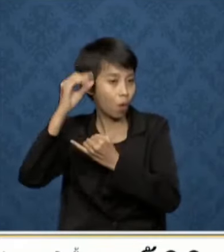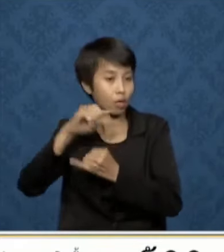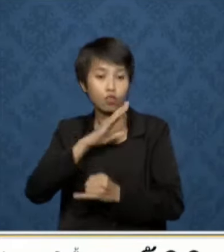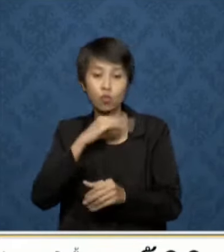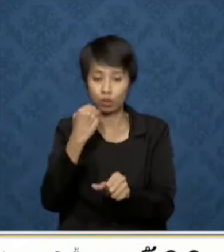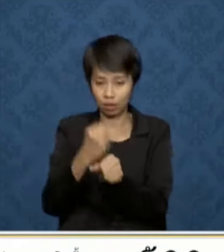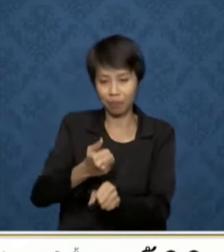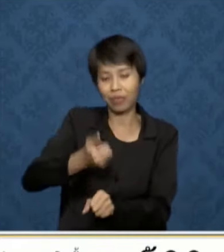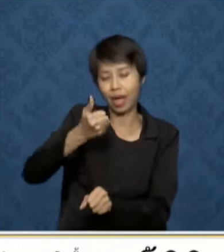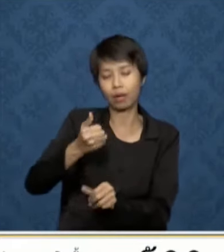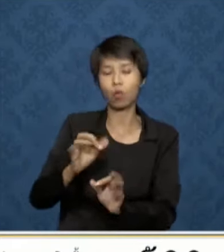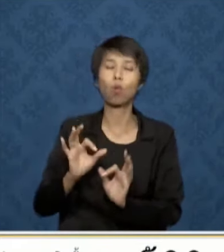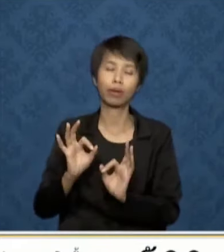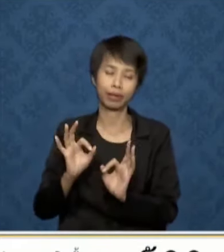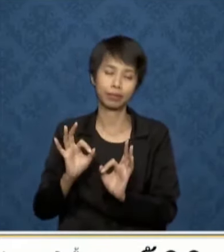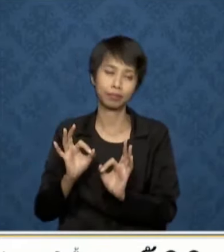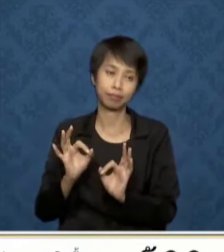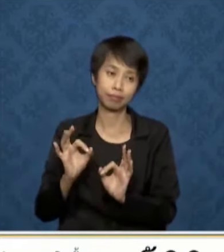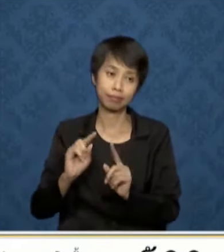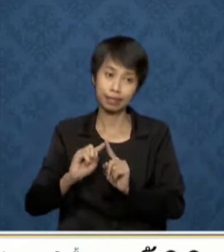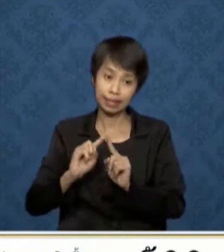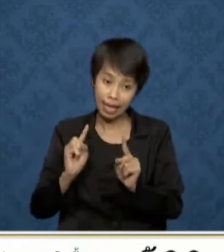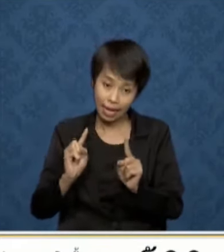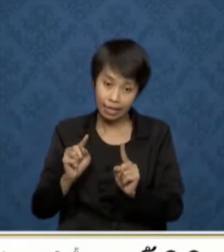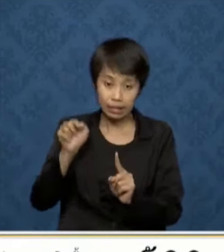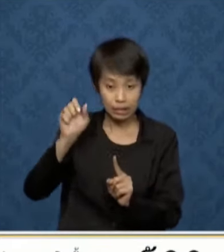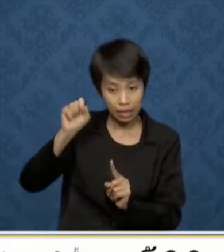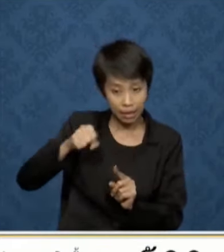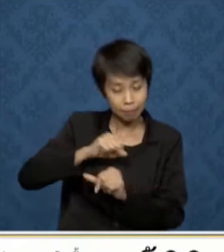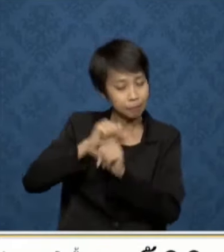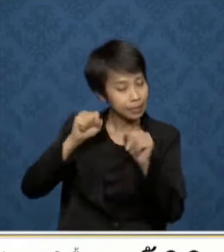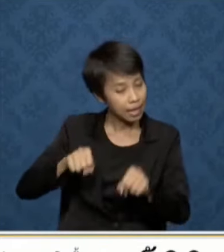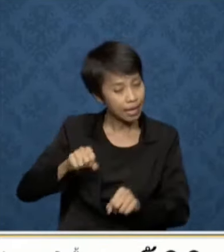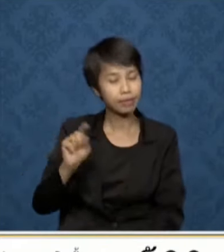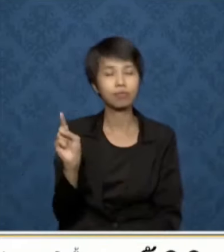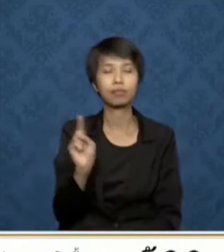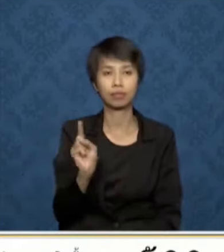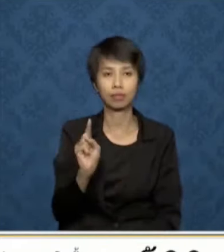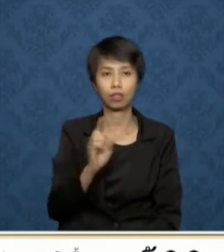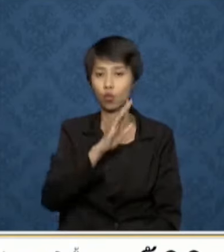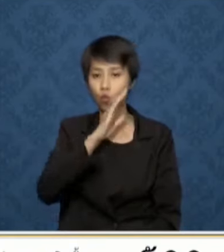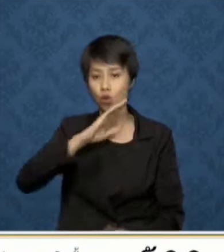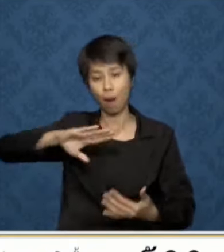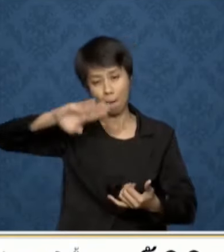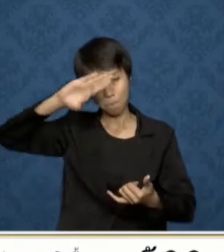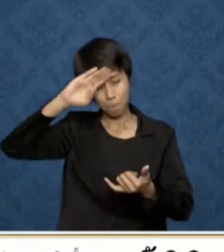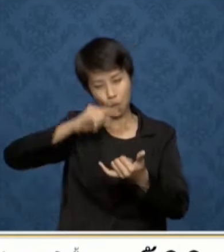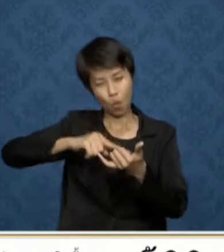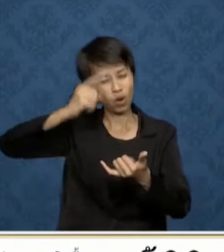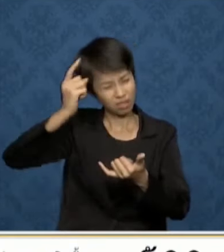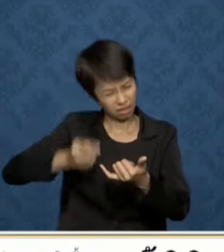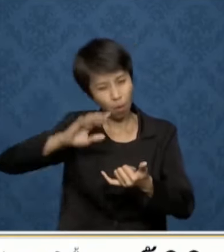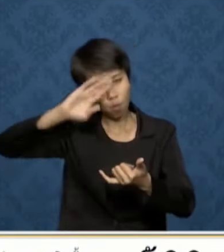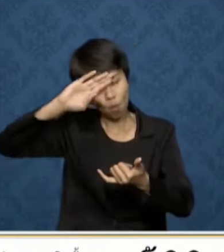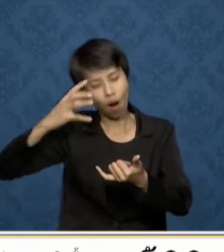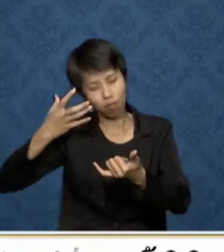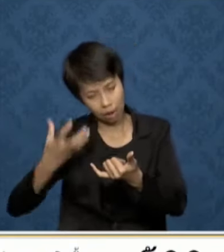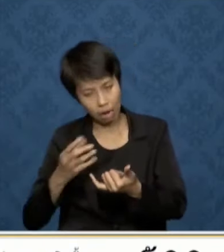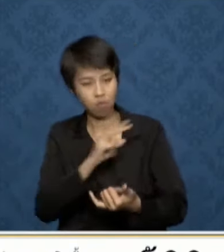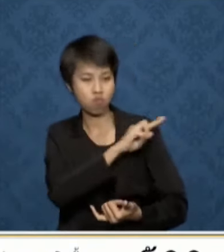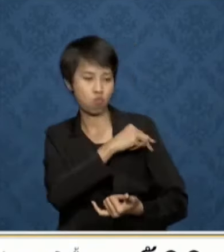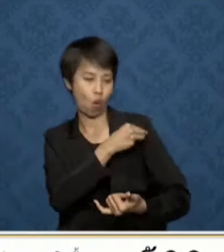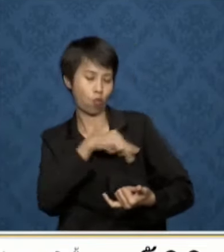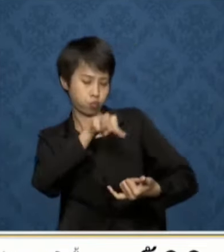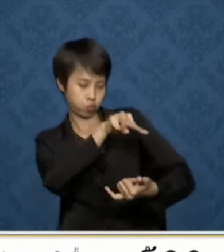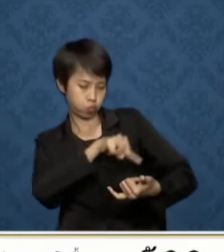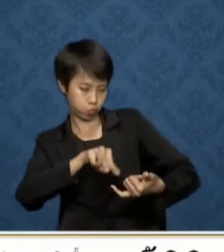ว่อะไรแต่เปแบนี้ หรอไม่เพระถ้าเรา undang คาม constructive ค่วยจริ ป่วยหนกจินะคุหมอทำถูต้องจิ